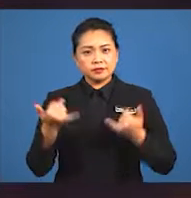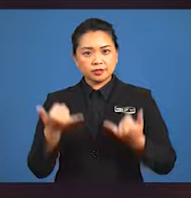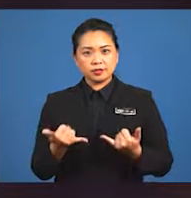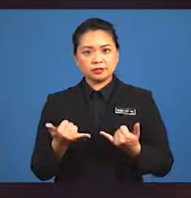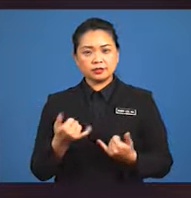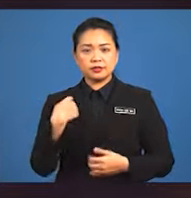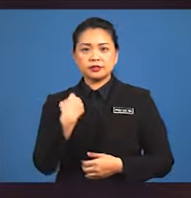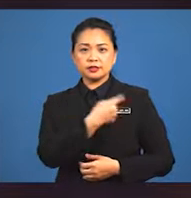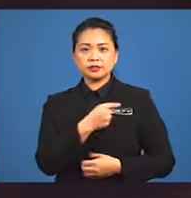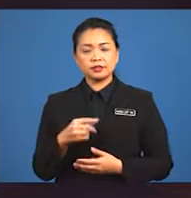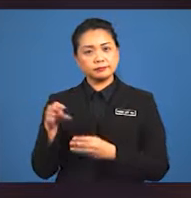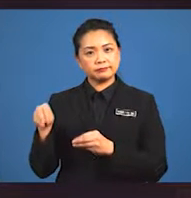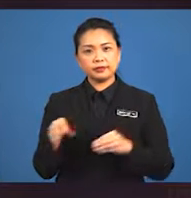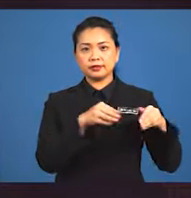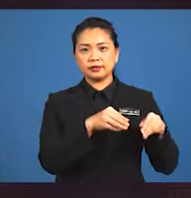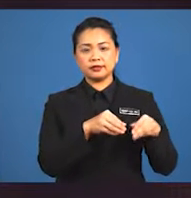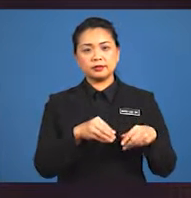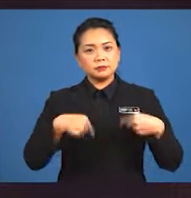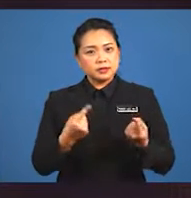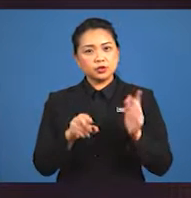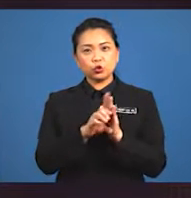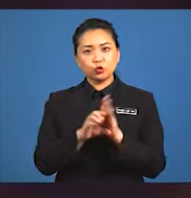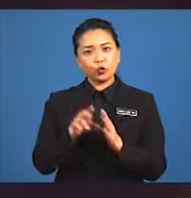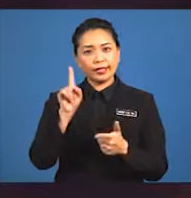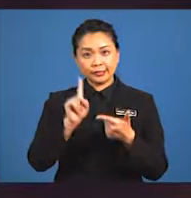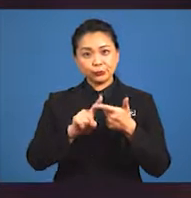Sekarang kita beralih pula kepada contoh yang kedua.